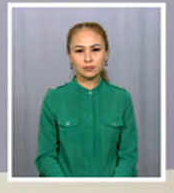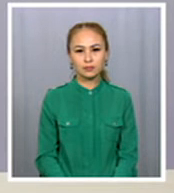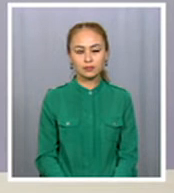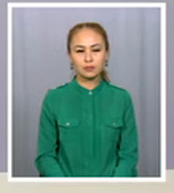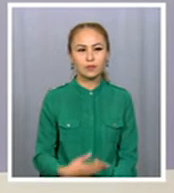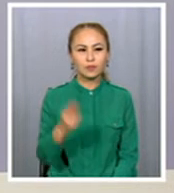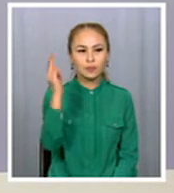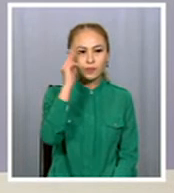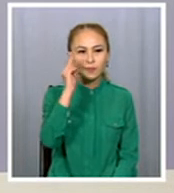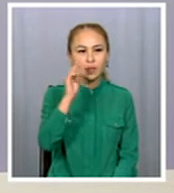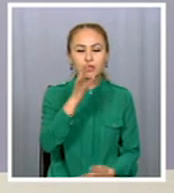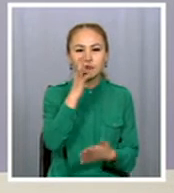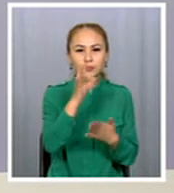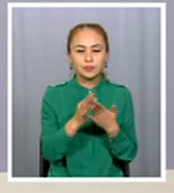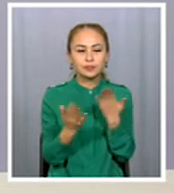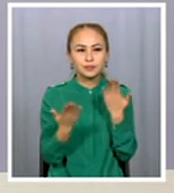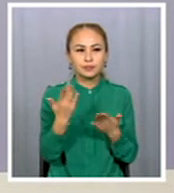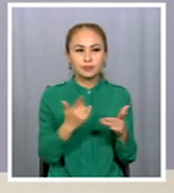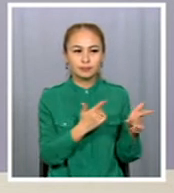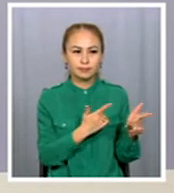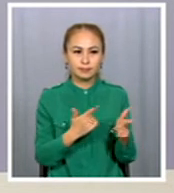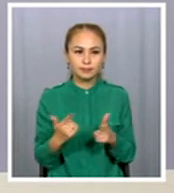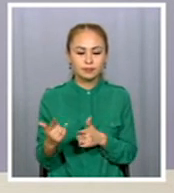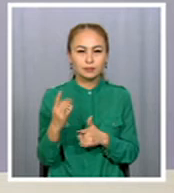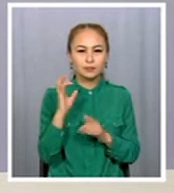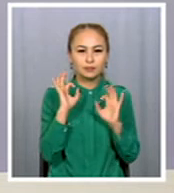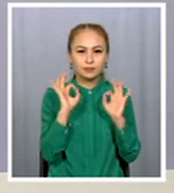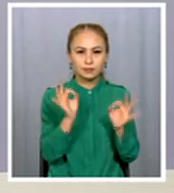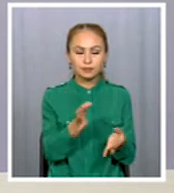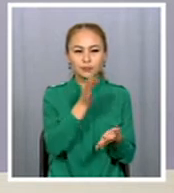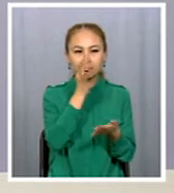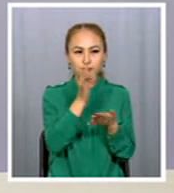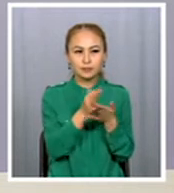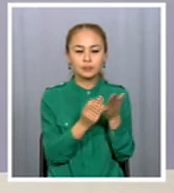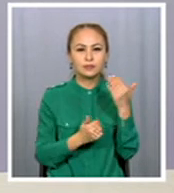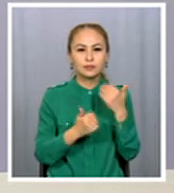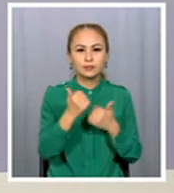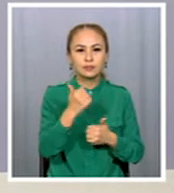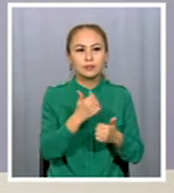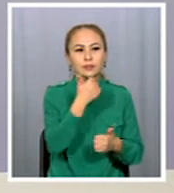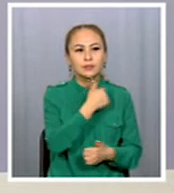Оқушылар, жауаптарыңыз дайын болса, дұрыс жауаппен салыстырып көрейік.